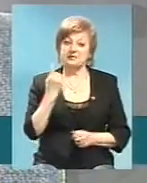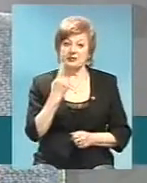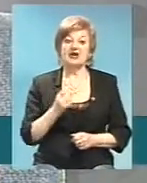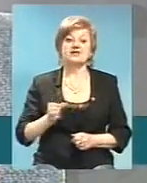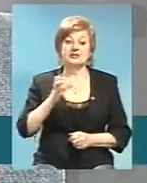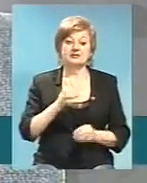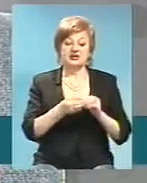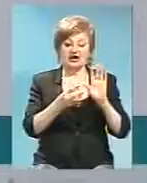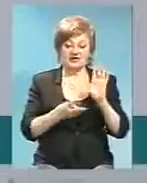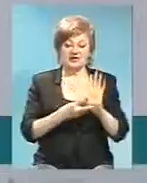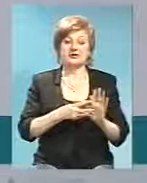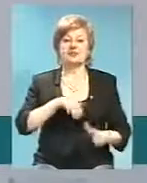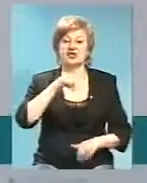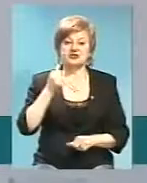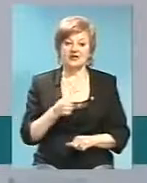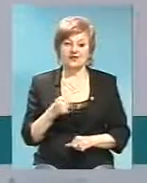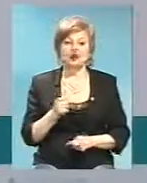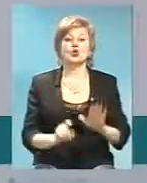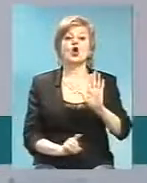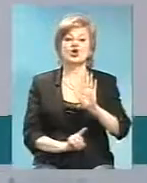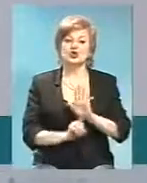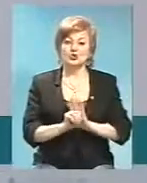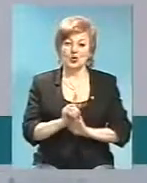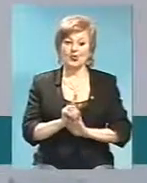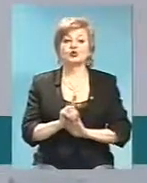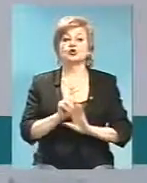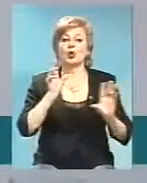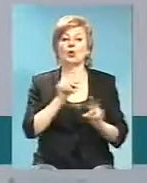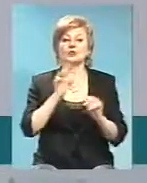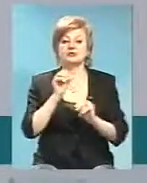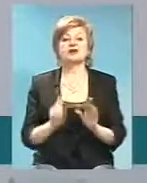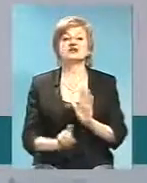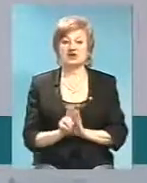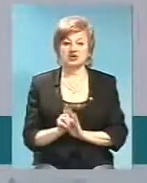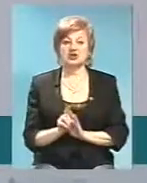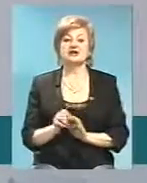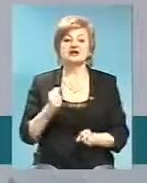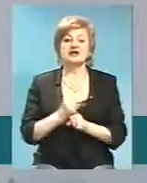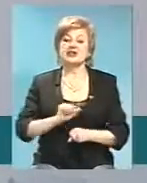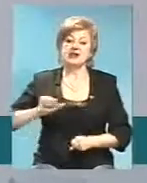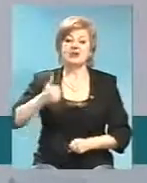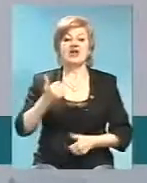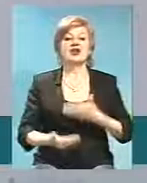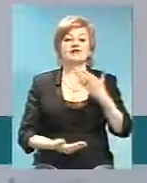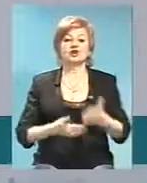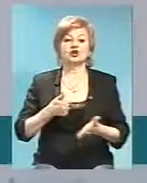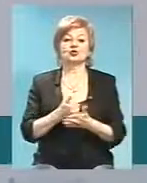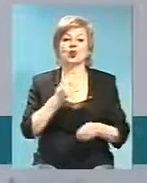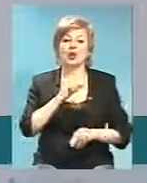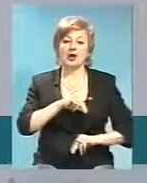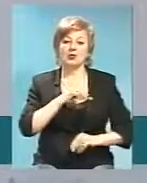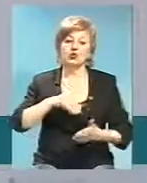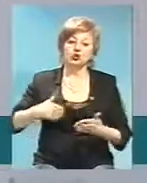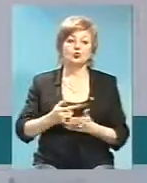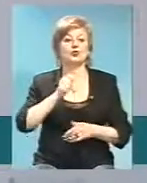вересня 2018 року розпочали успішний старт і зробили перший крок до роботи в новій українській